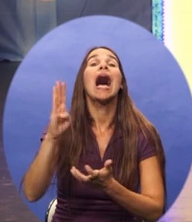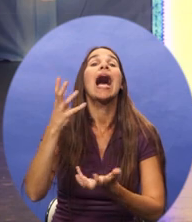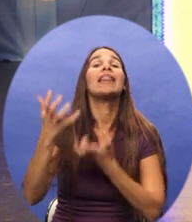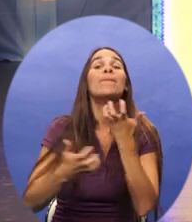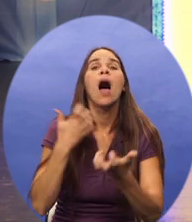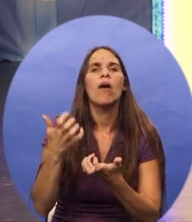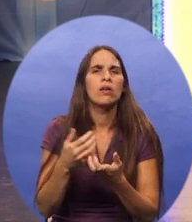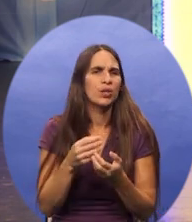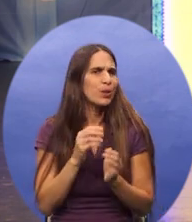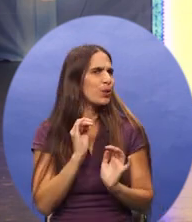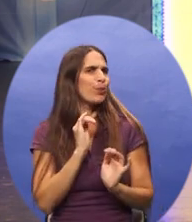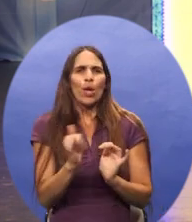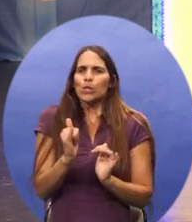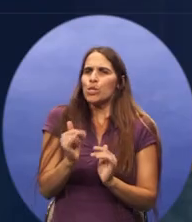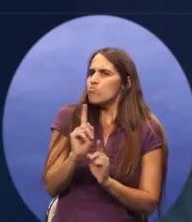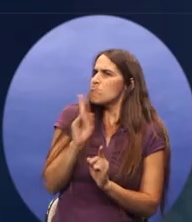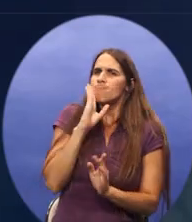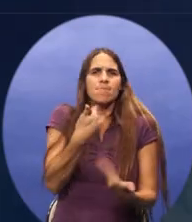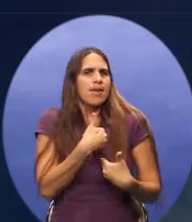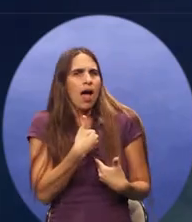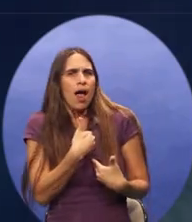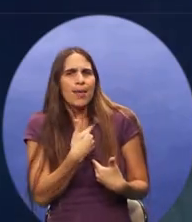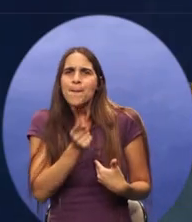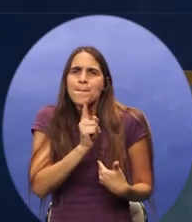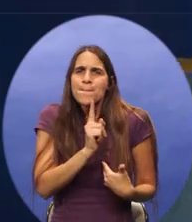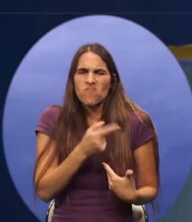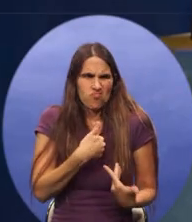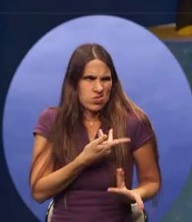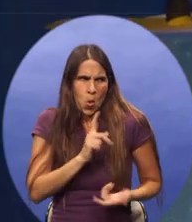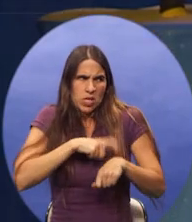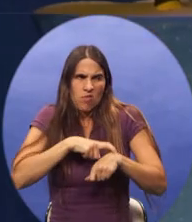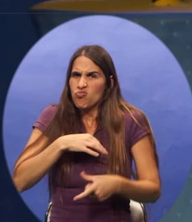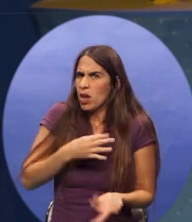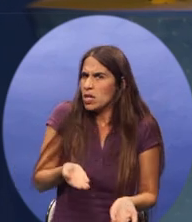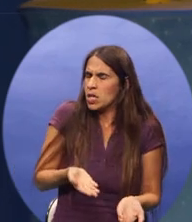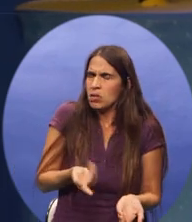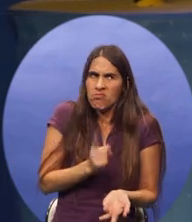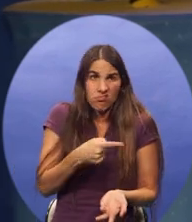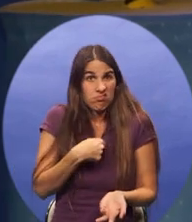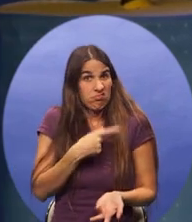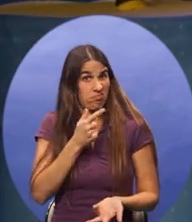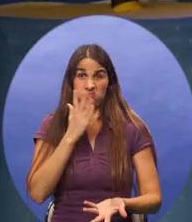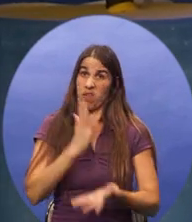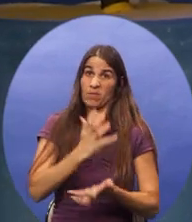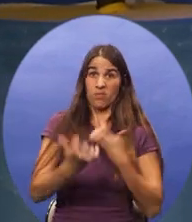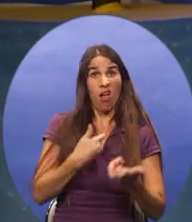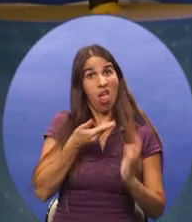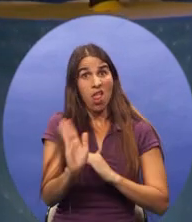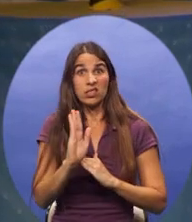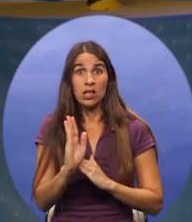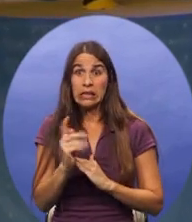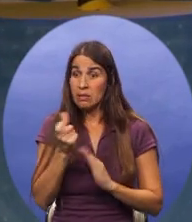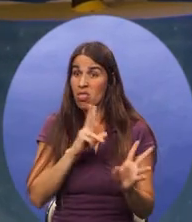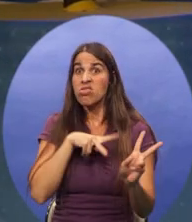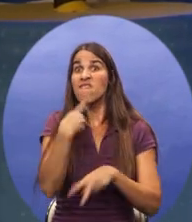בח הטבח! מה זה פה? מי קורא לי בכלל? זה בכלל לא הזמן שלי! לא מוציאים את בח הטבח מתוך המטבח!